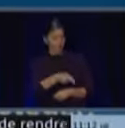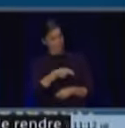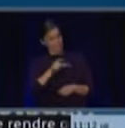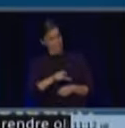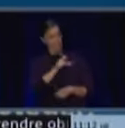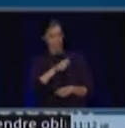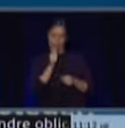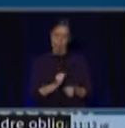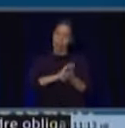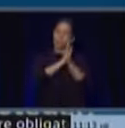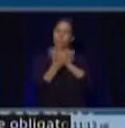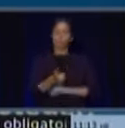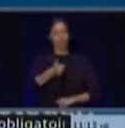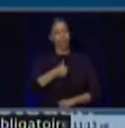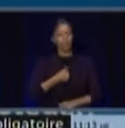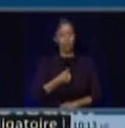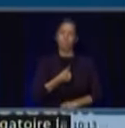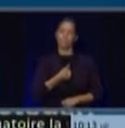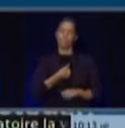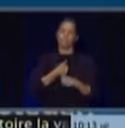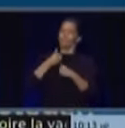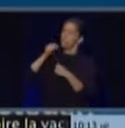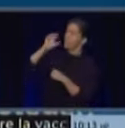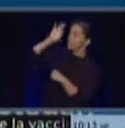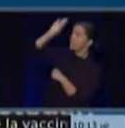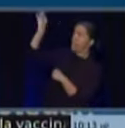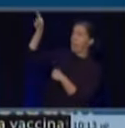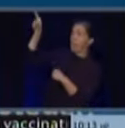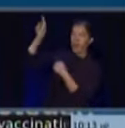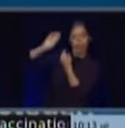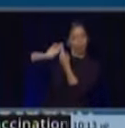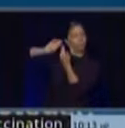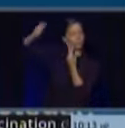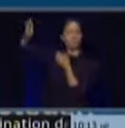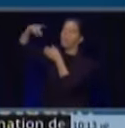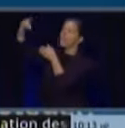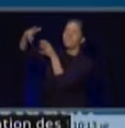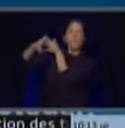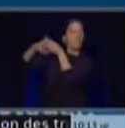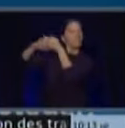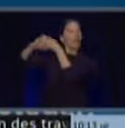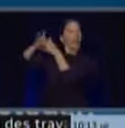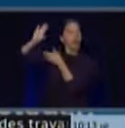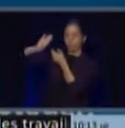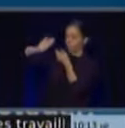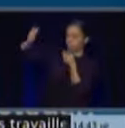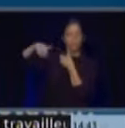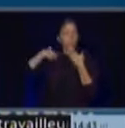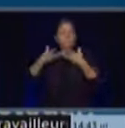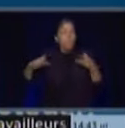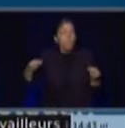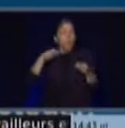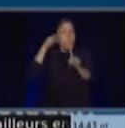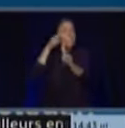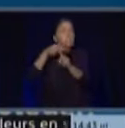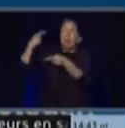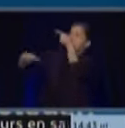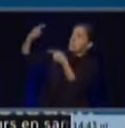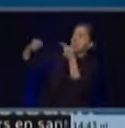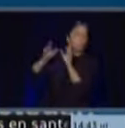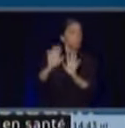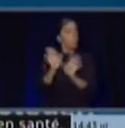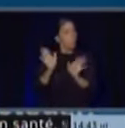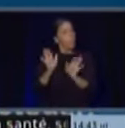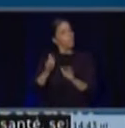plus de fonctionnaires en santé à Ottawa, pas plus de chicanes, de débats entre le Québec puis Ottawa, pas plus